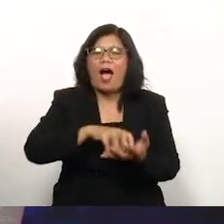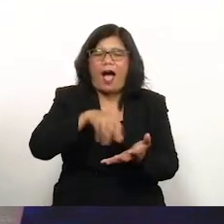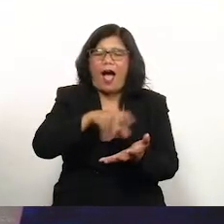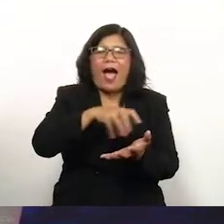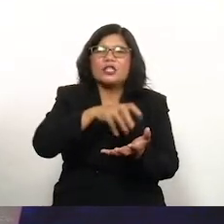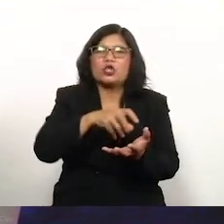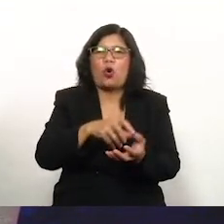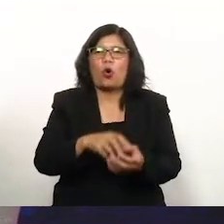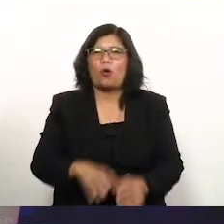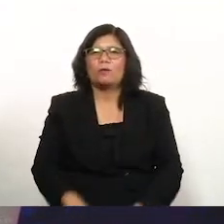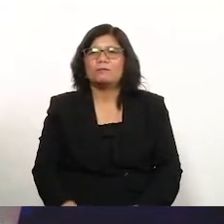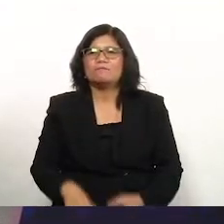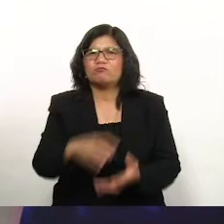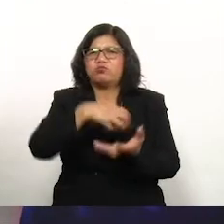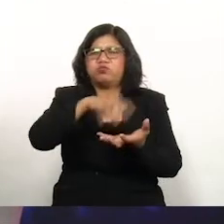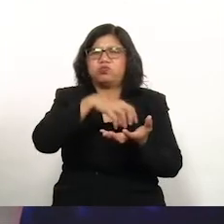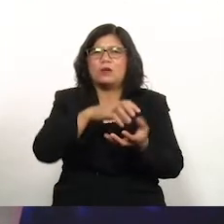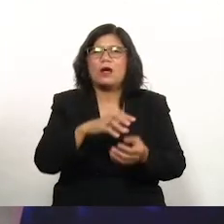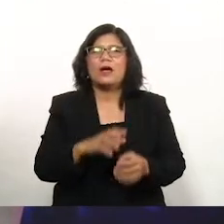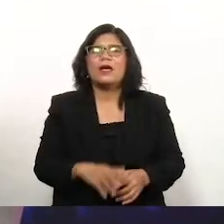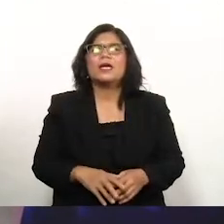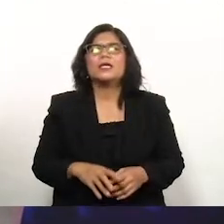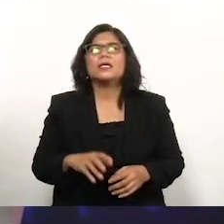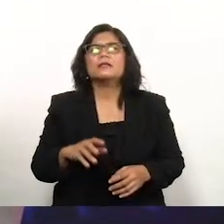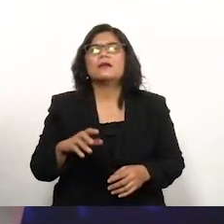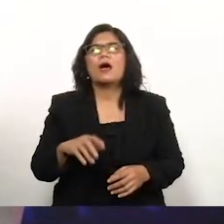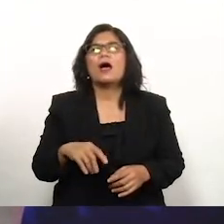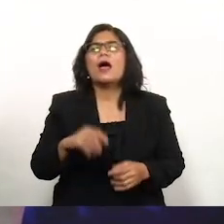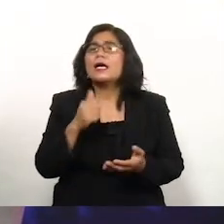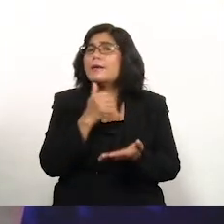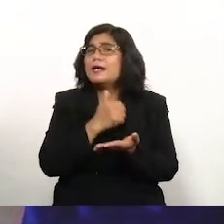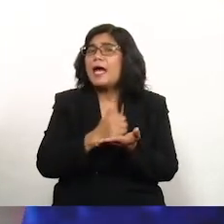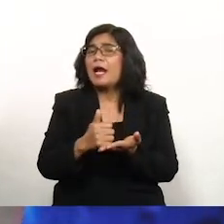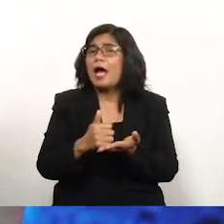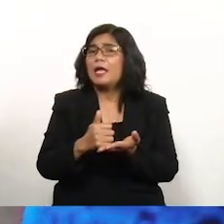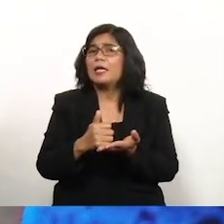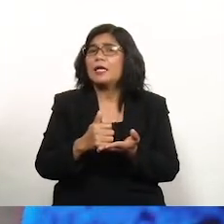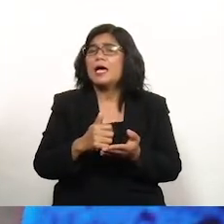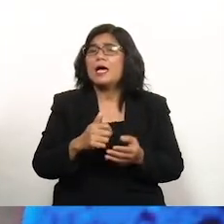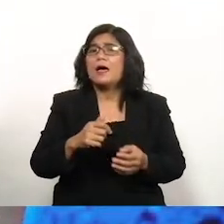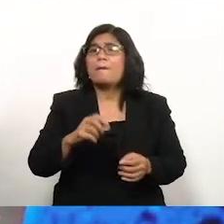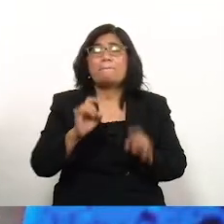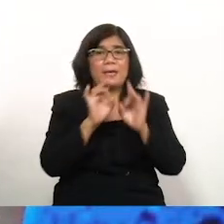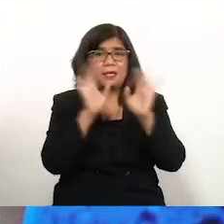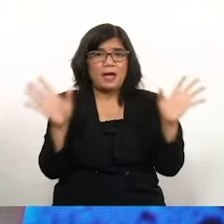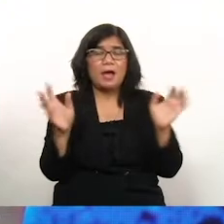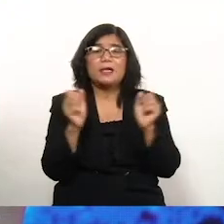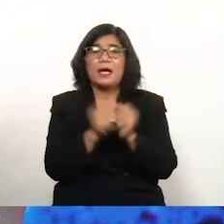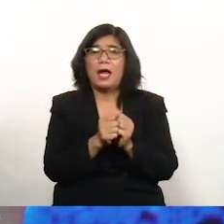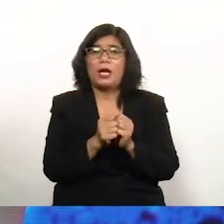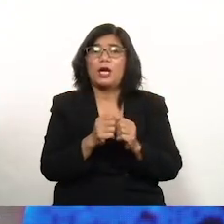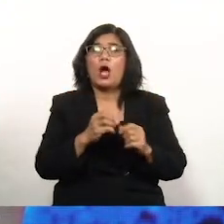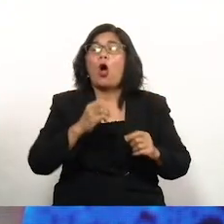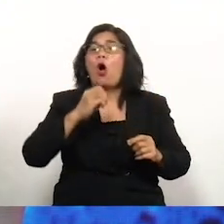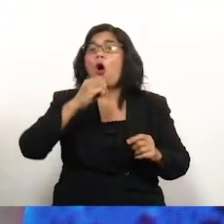samakan oknum dengan kebenaran jadi Surabaya khas film Tuhan di mana hartamu